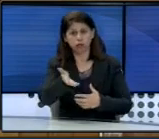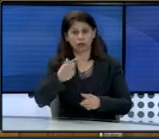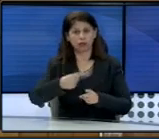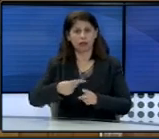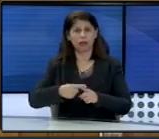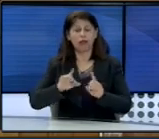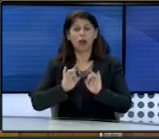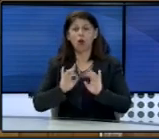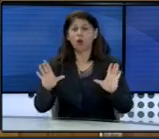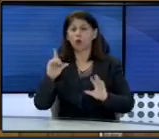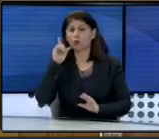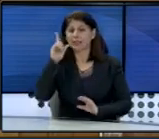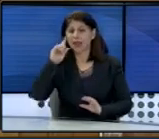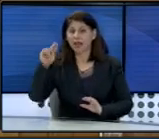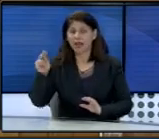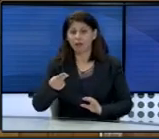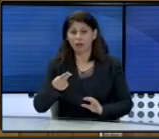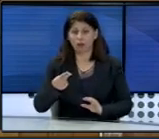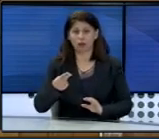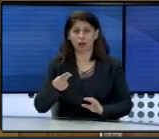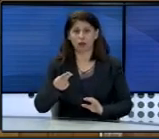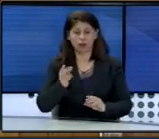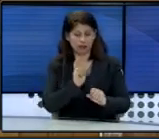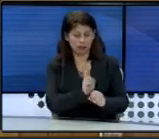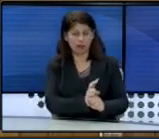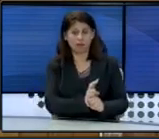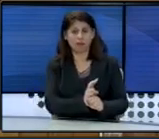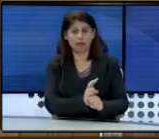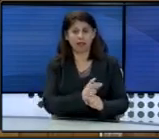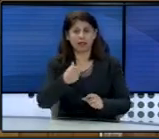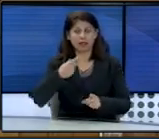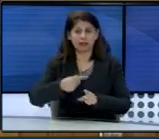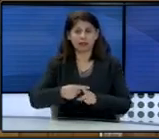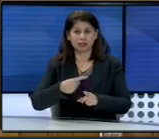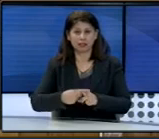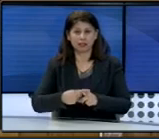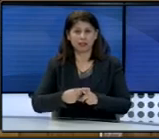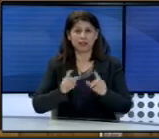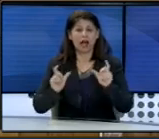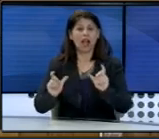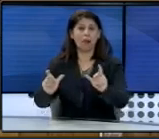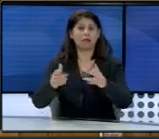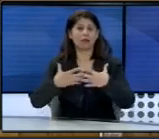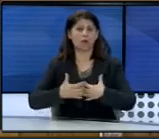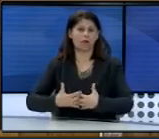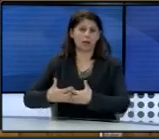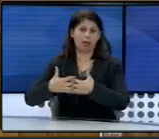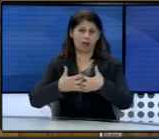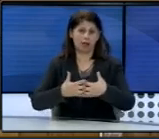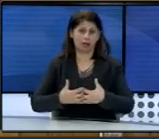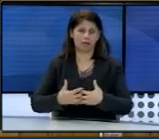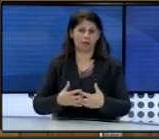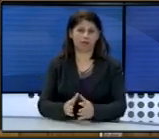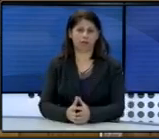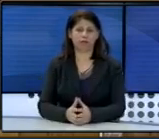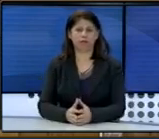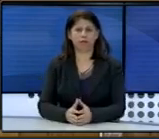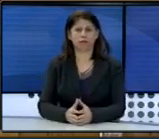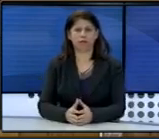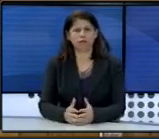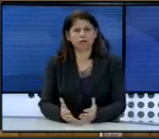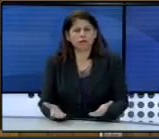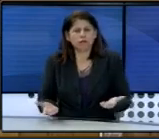χωρίς ούτε ένα ευρώ να μένει στην ελληνική αμυντική βιομηχανία. Τι μπορεί